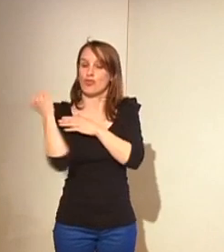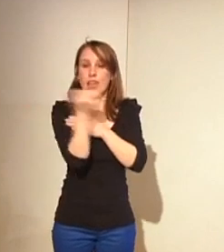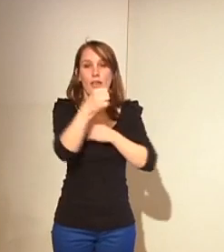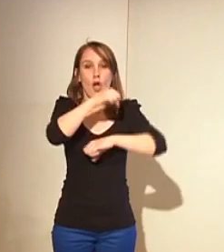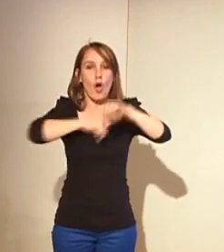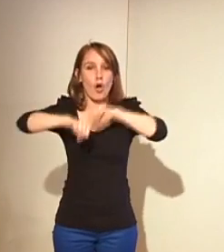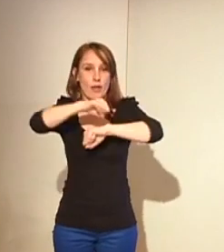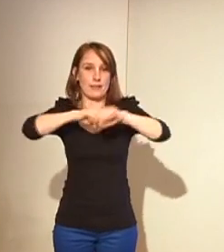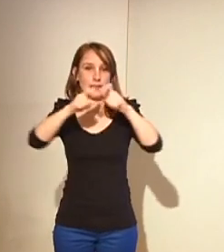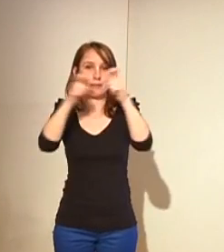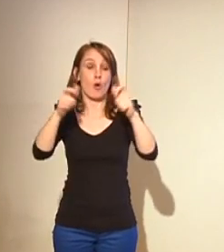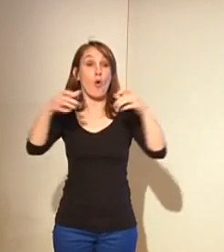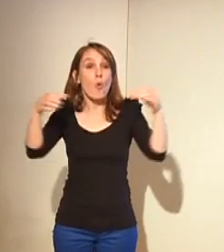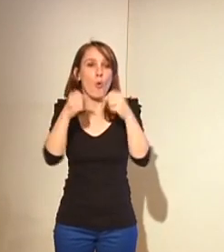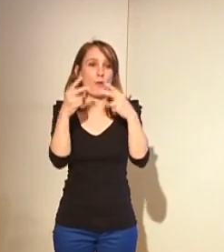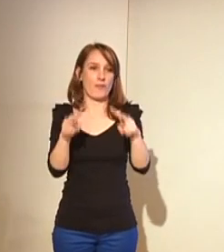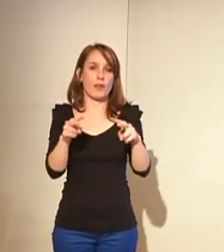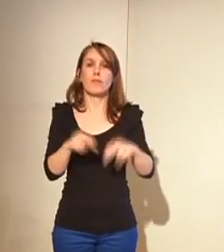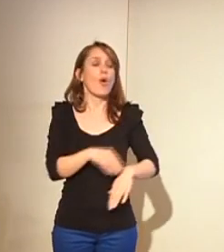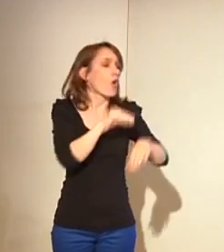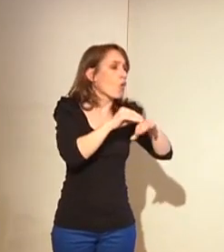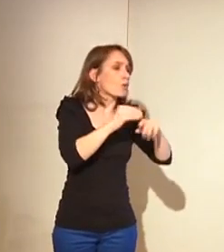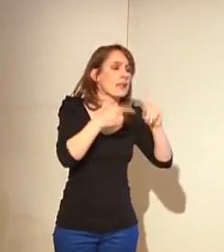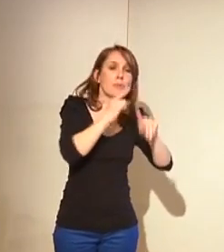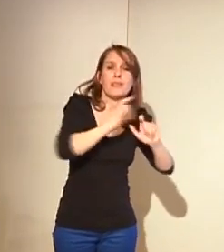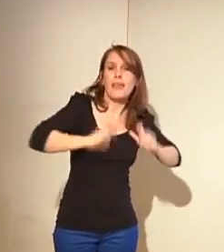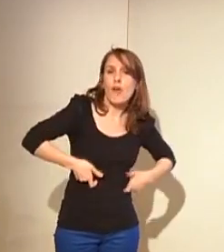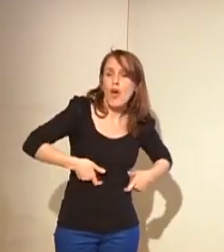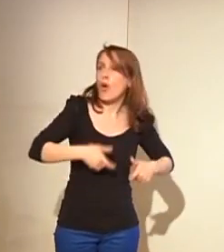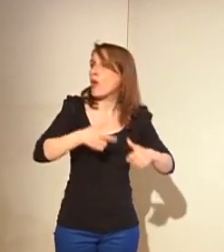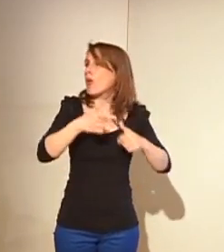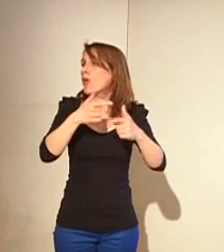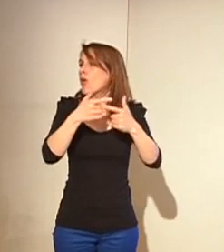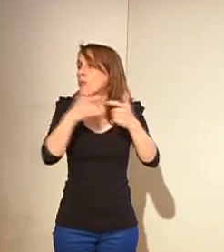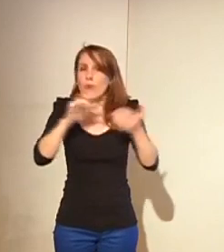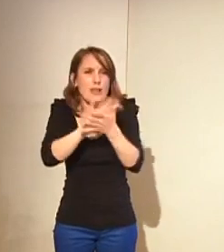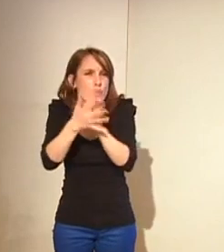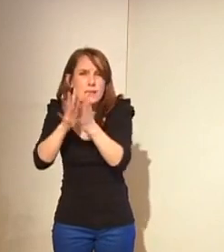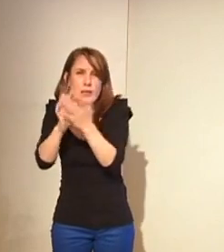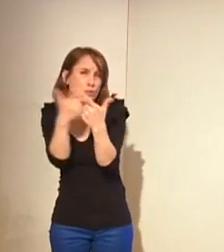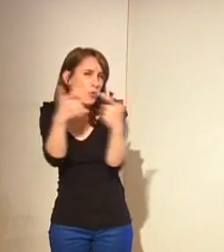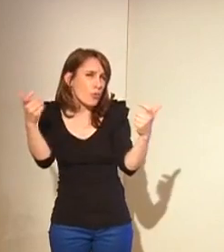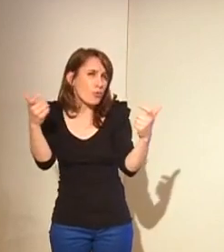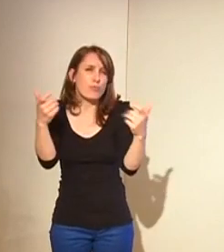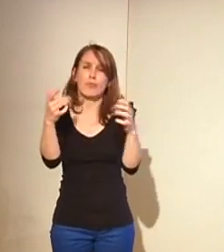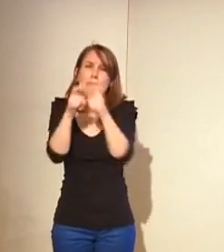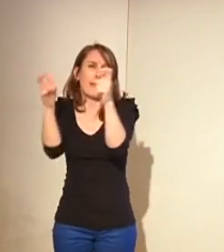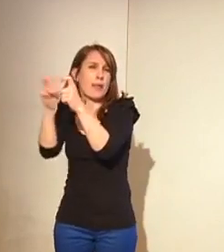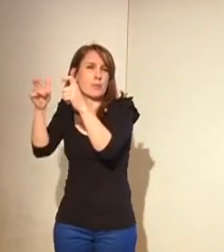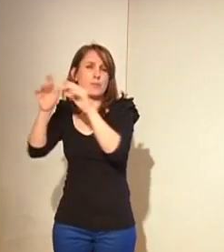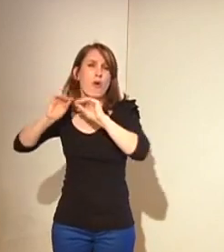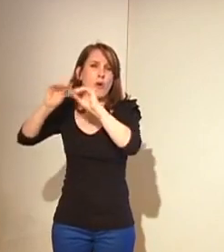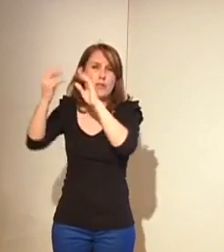ville il y a les conseils d'écoes il y a un certain nombre d'association il y a un certain nombre d'établissements d'enseignement